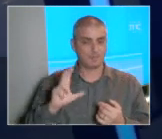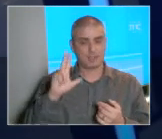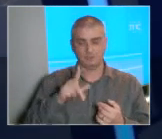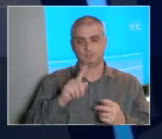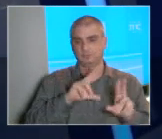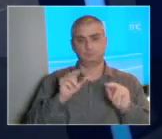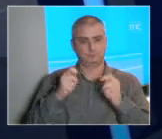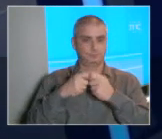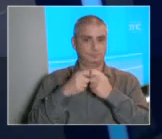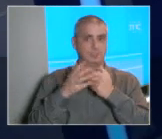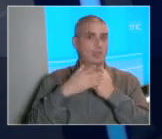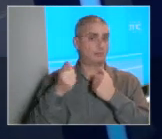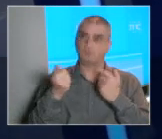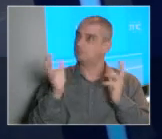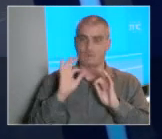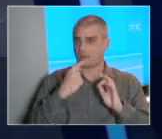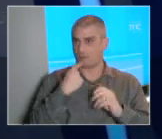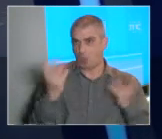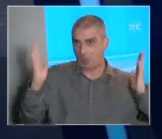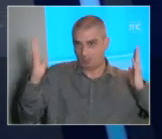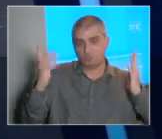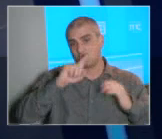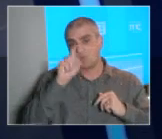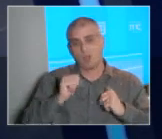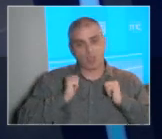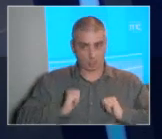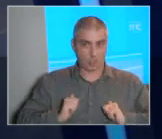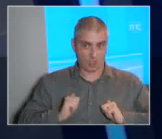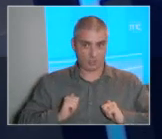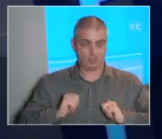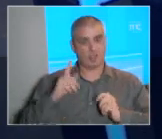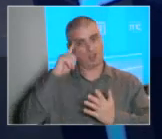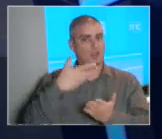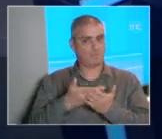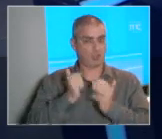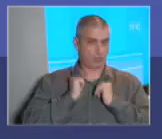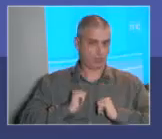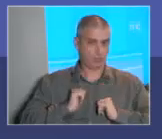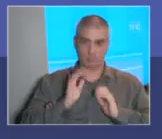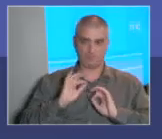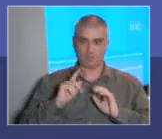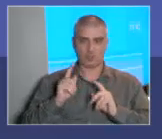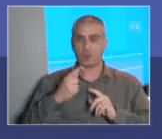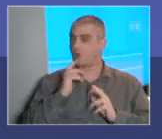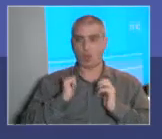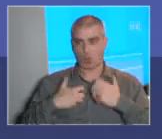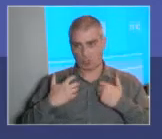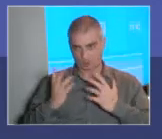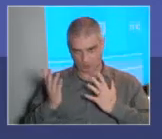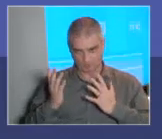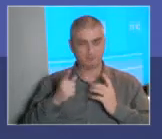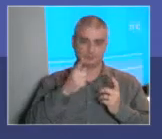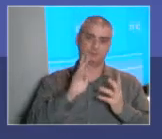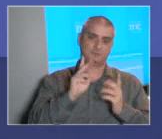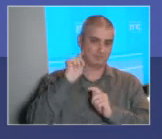זה כביכול נגע לרעייתי, אז אף אחד לא יזדק. כנראה כשנוח החוות הדעת שלי נוחות, אף אחד לא קועץ, כשהם לא נוחות, מתחילים לפשפש.